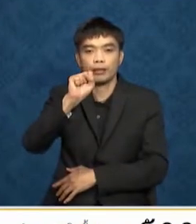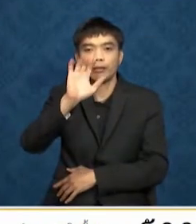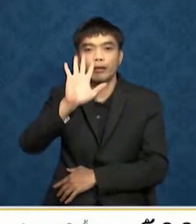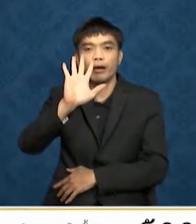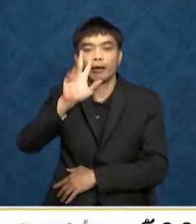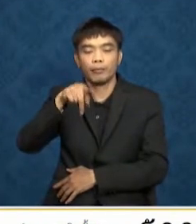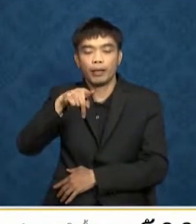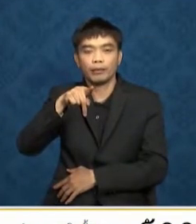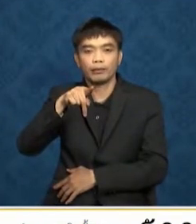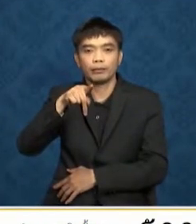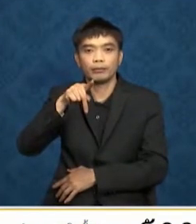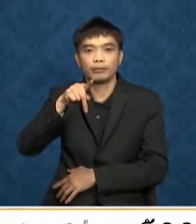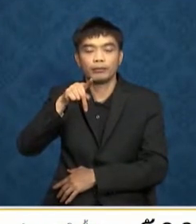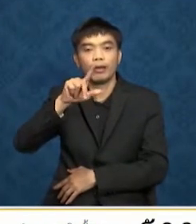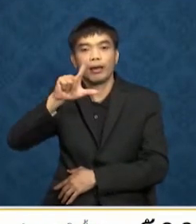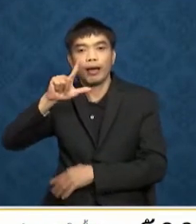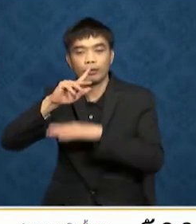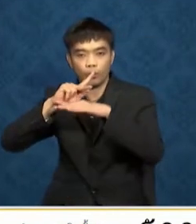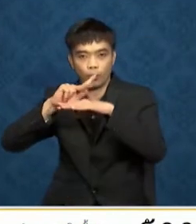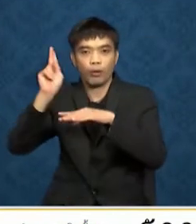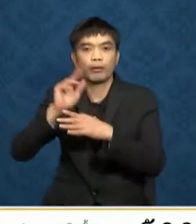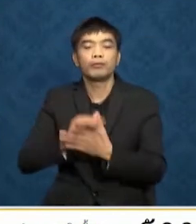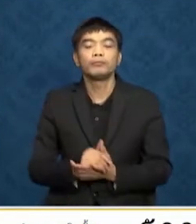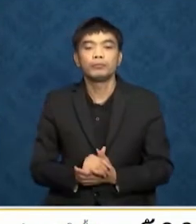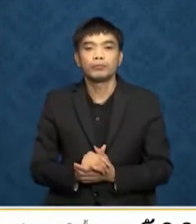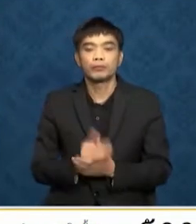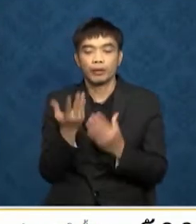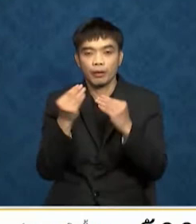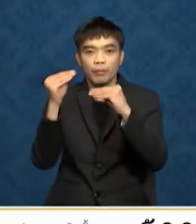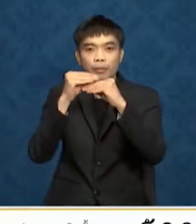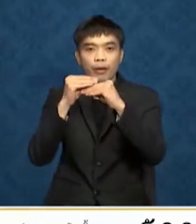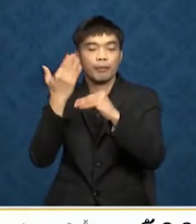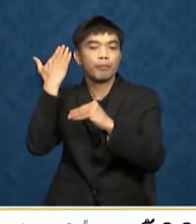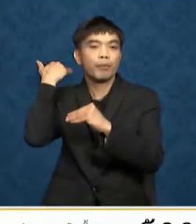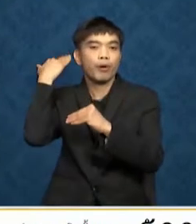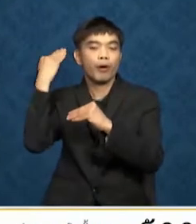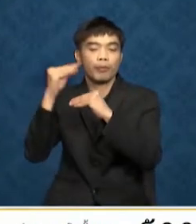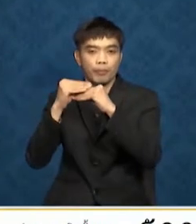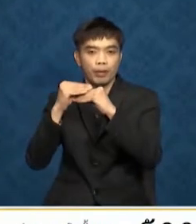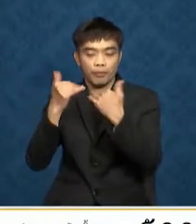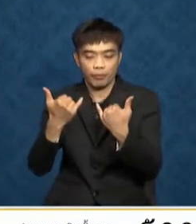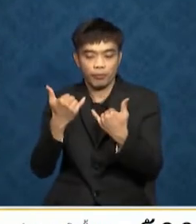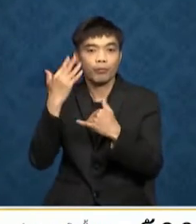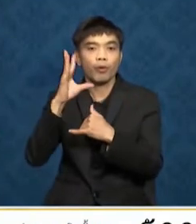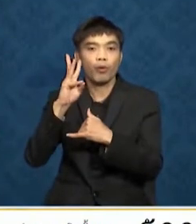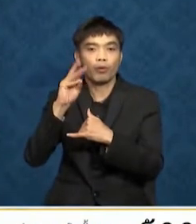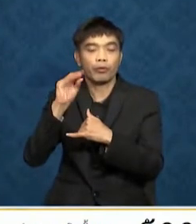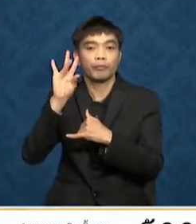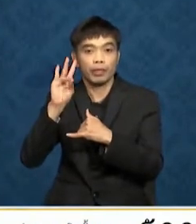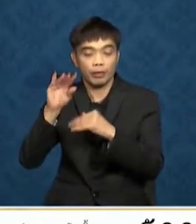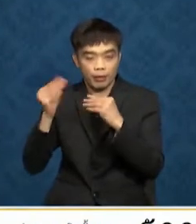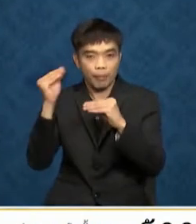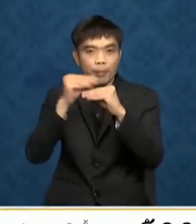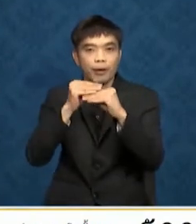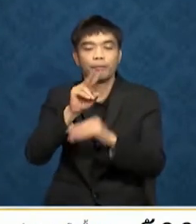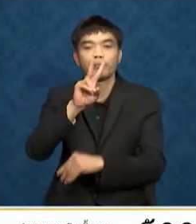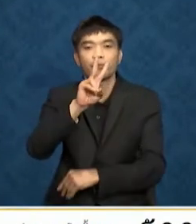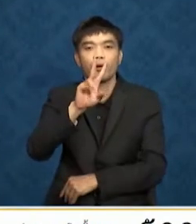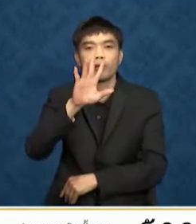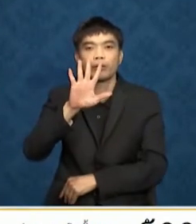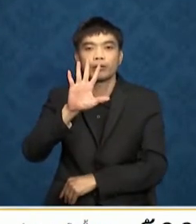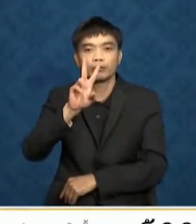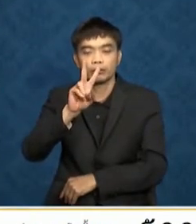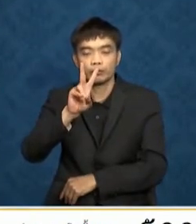745ล้านบาทเพิ่มขึ้นจากปี2567 200,000ล้านบาทท่านอาจารย